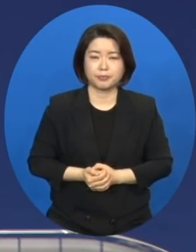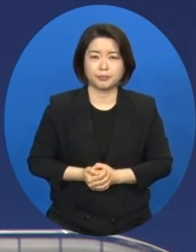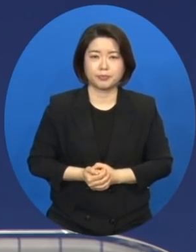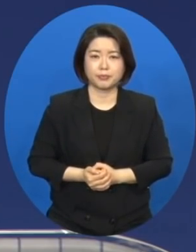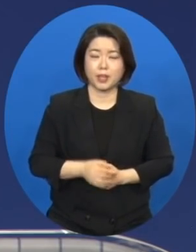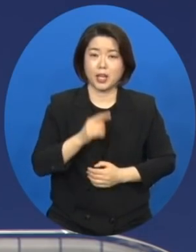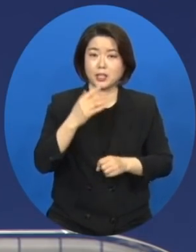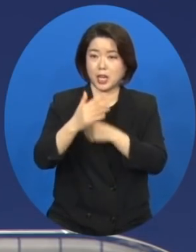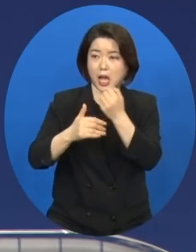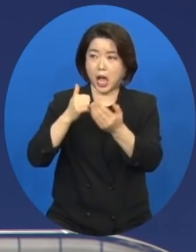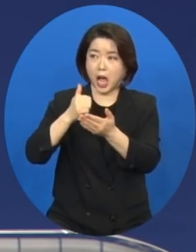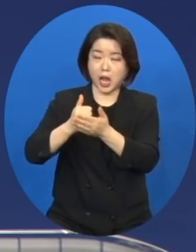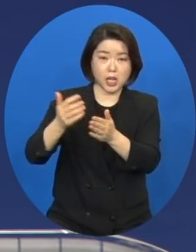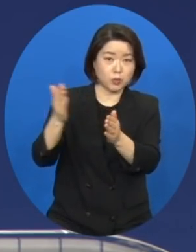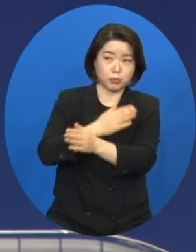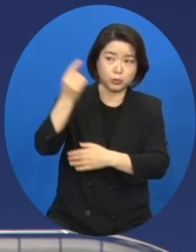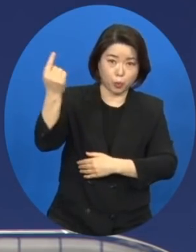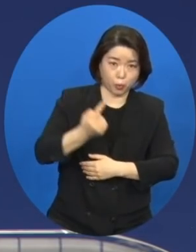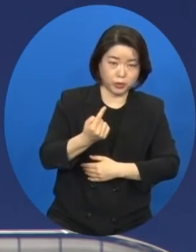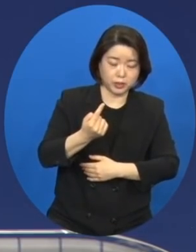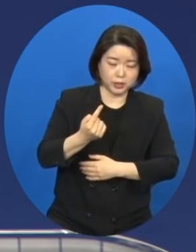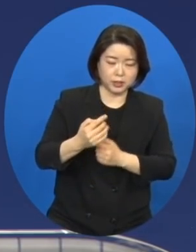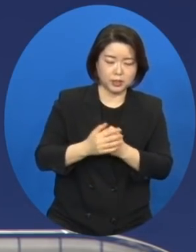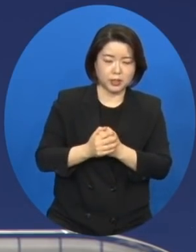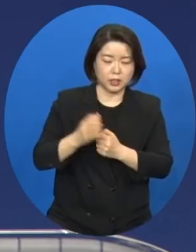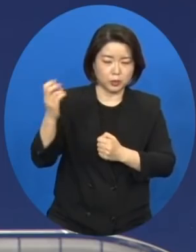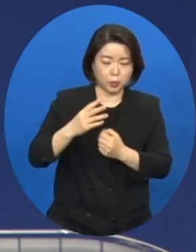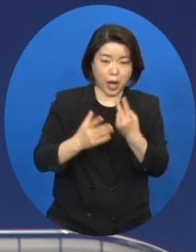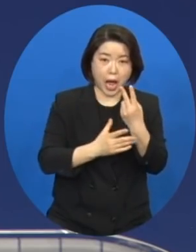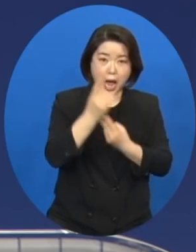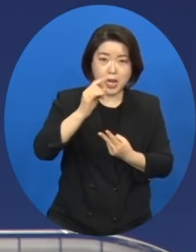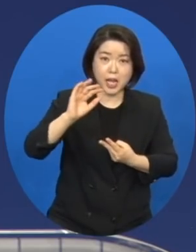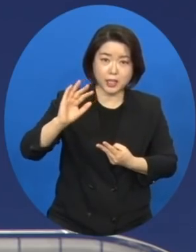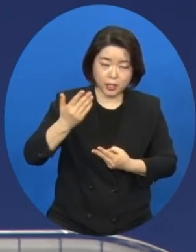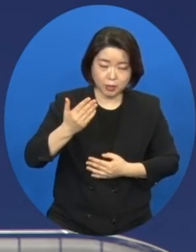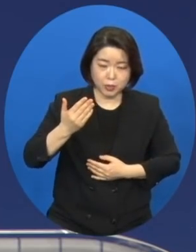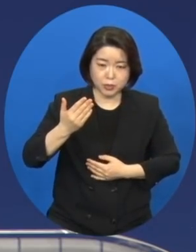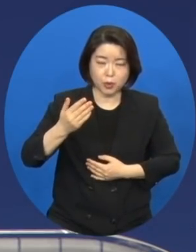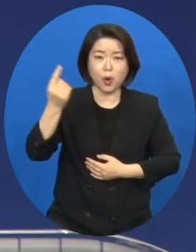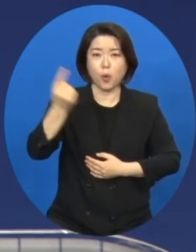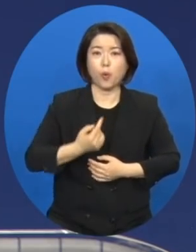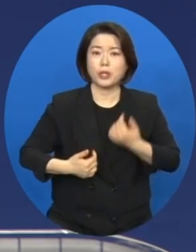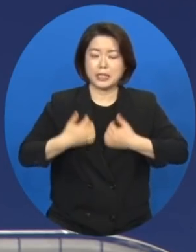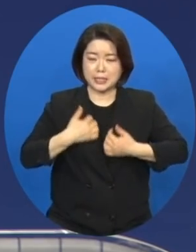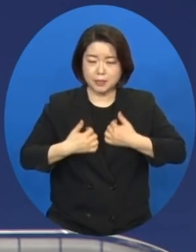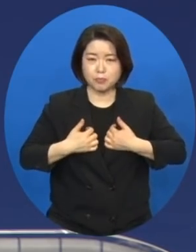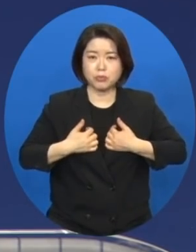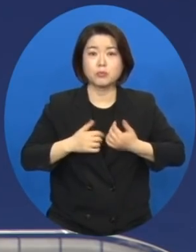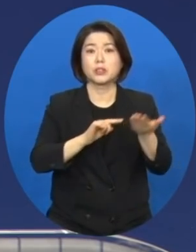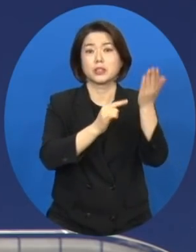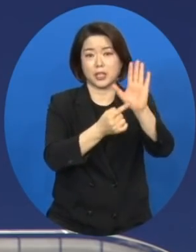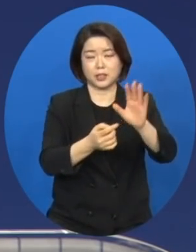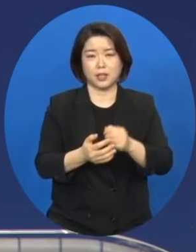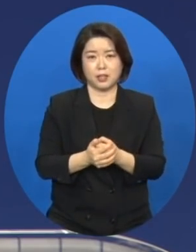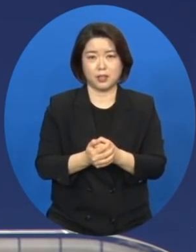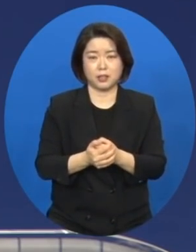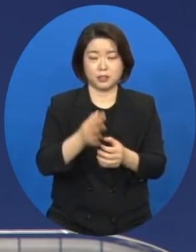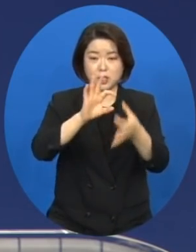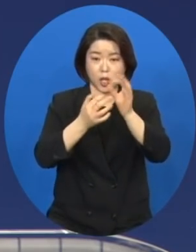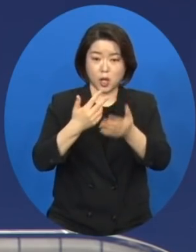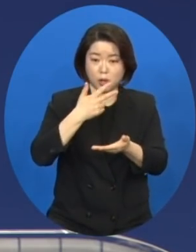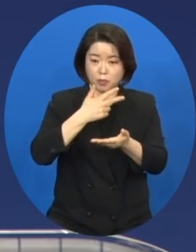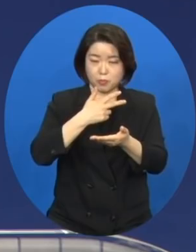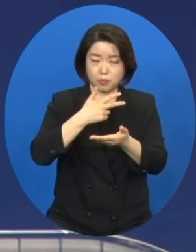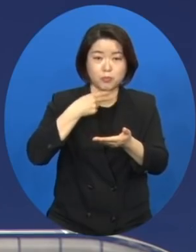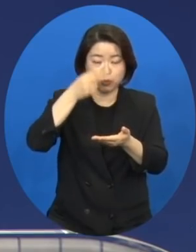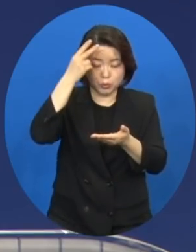그 하나님에서 오는, 하나됨에서 오는 기쁨을 상징하는 거예요. 근데 그 포도주가 떨어졌다는 것은 뭐냐면 그 부부의